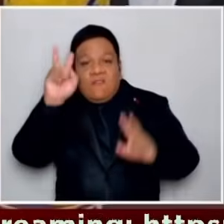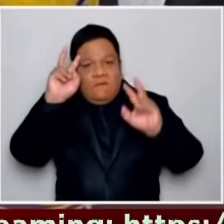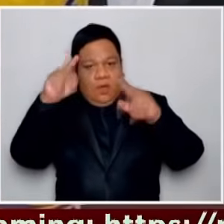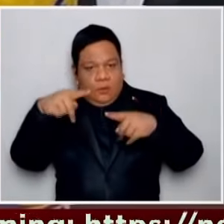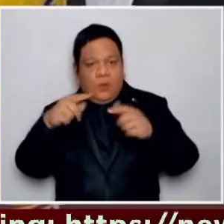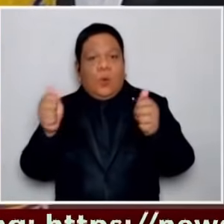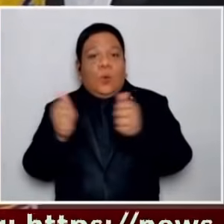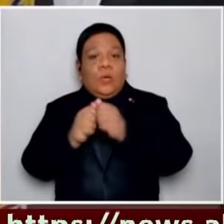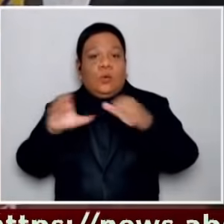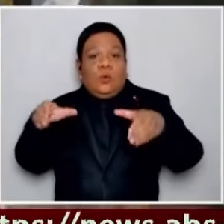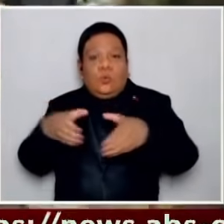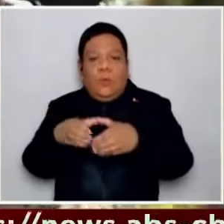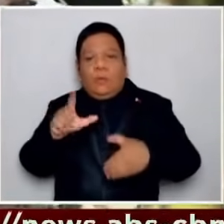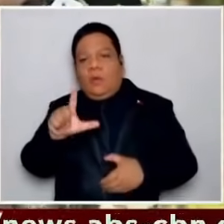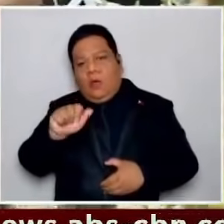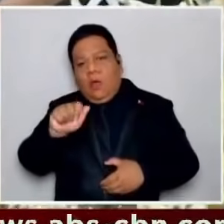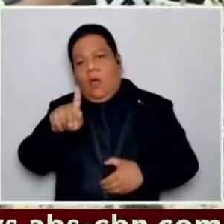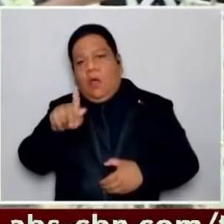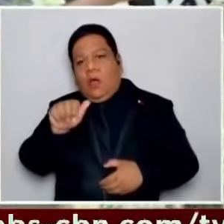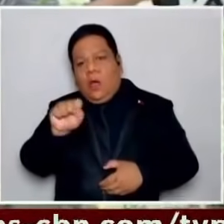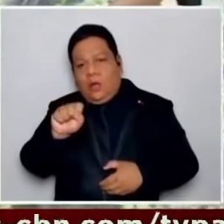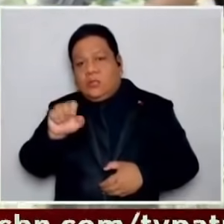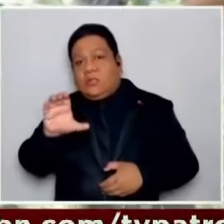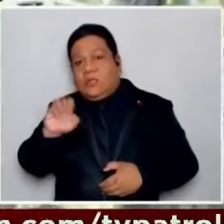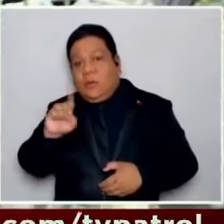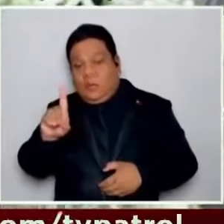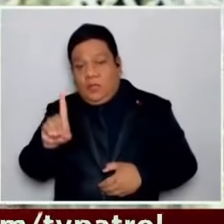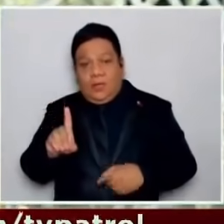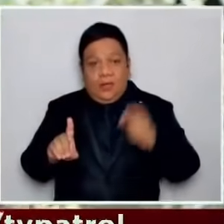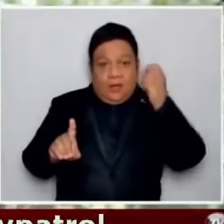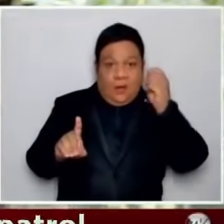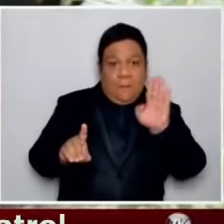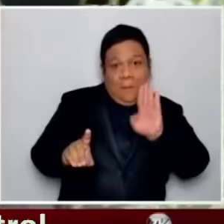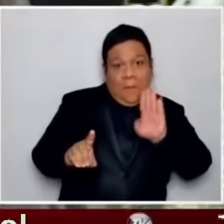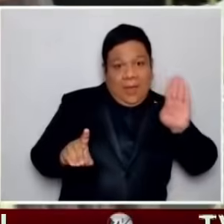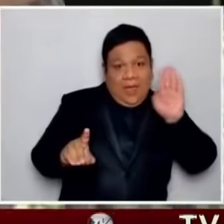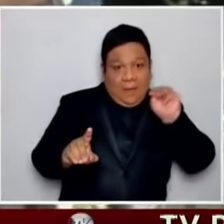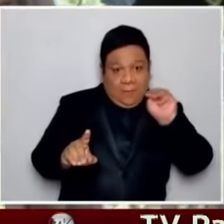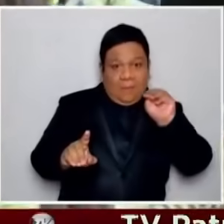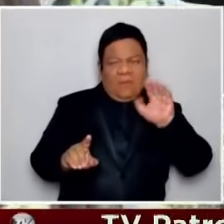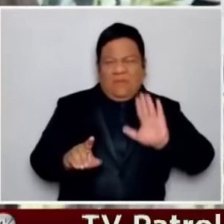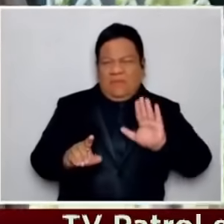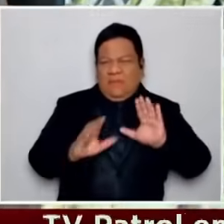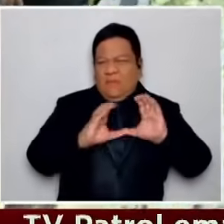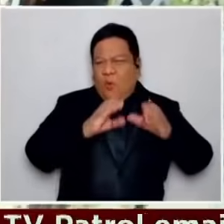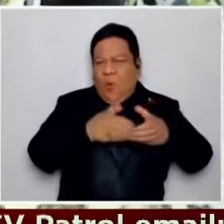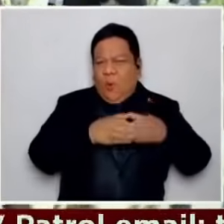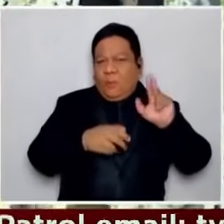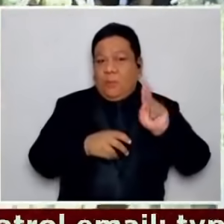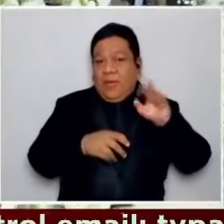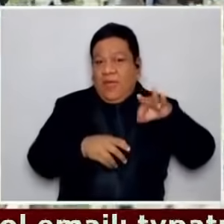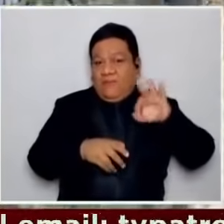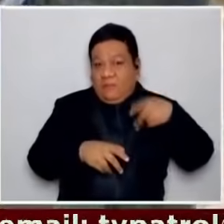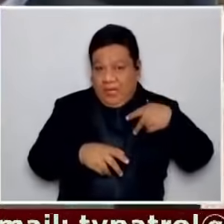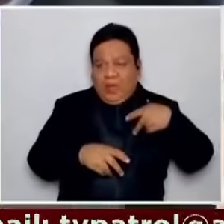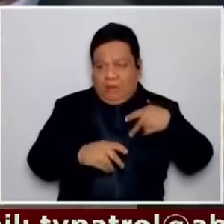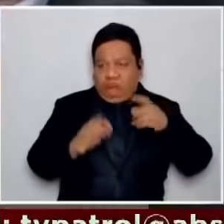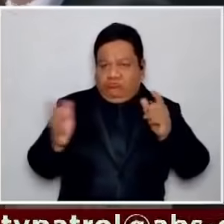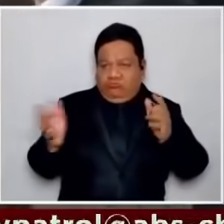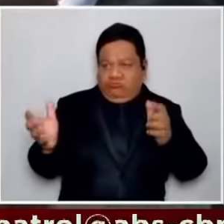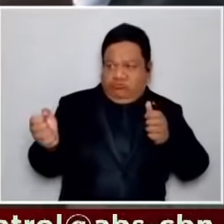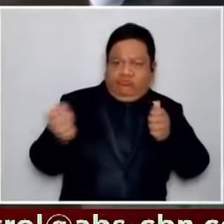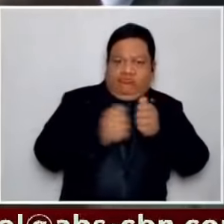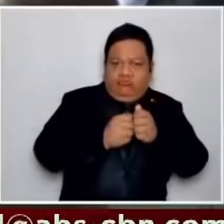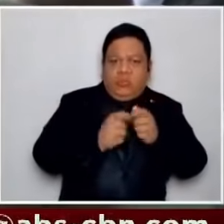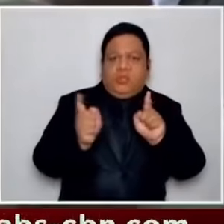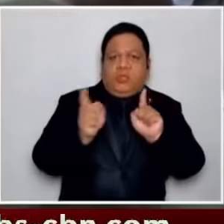ng lakas CMD Party. Inadopt din siya ng Partido Federal ng Pilipinas kung saan kumakandidato si dating Senator Bongbo Marcos